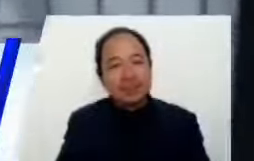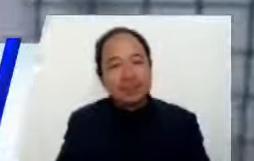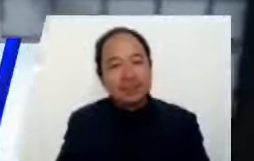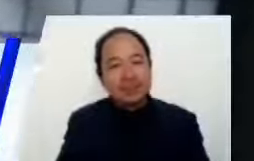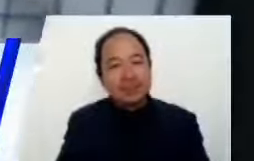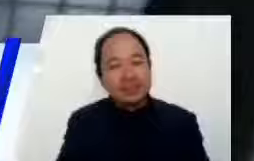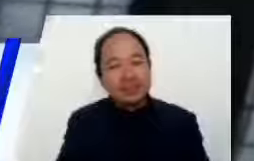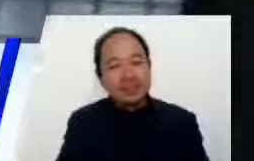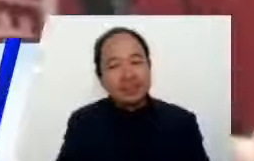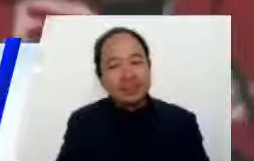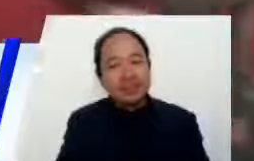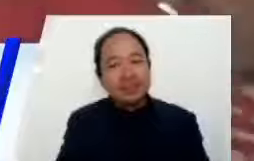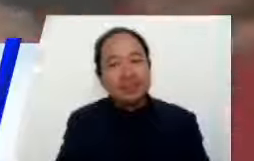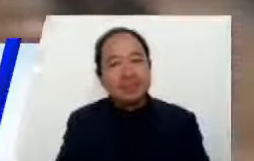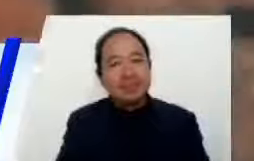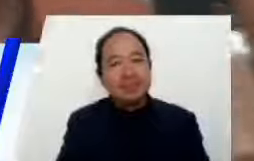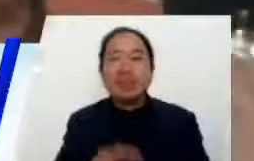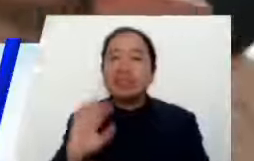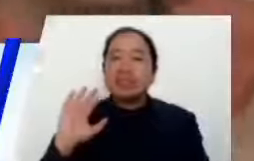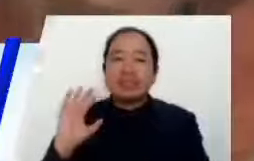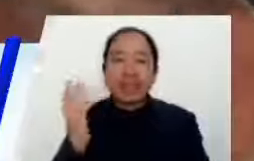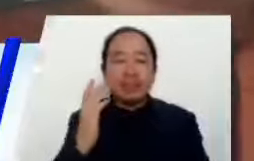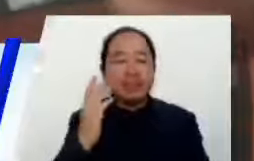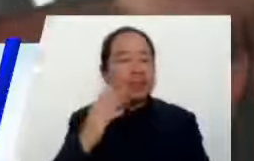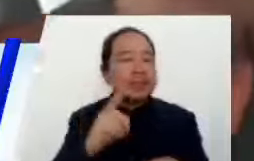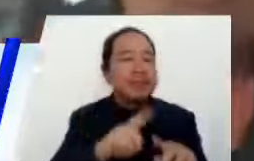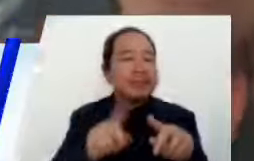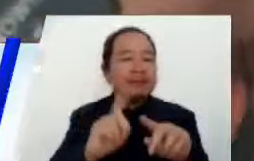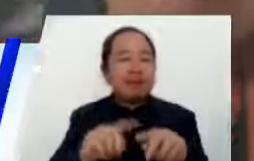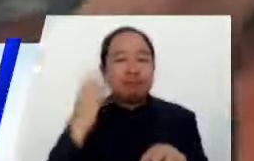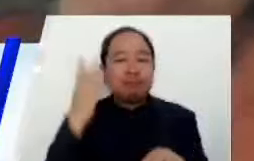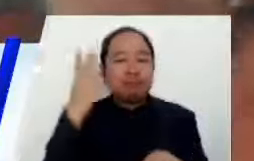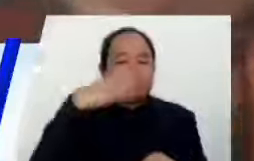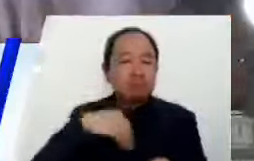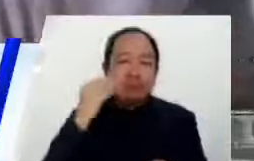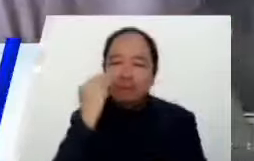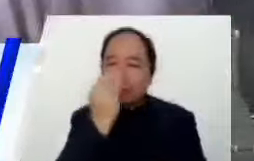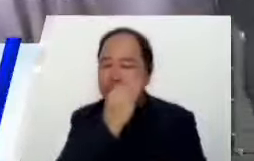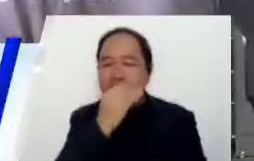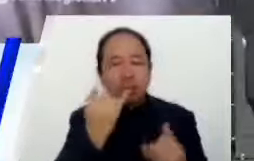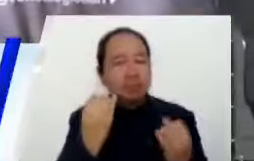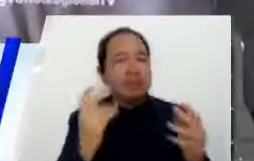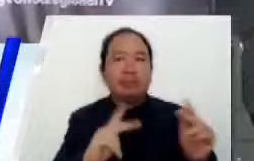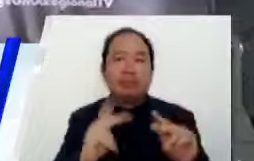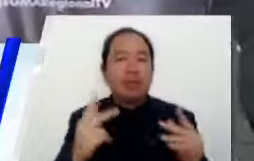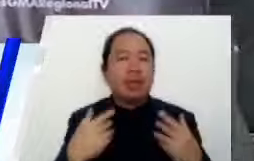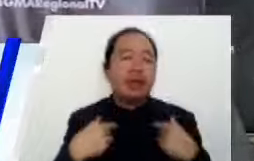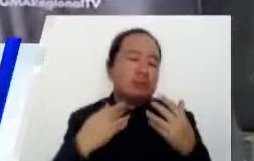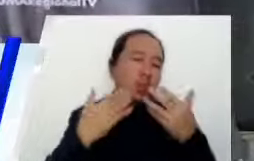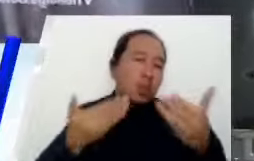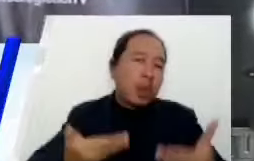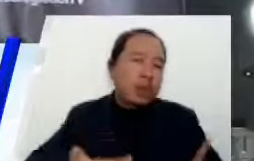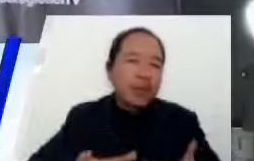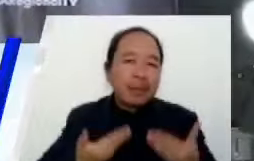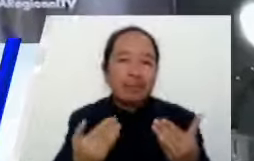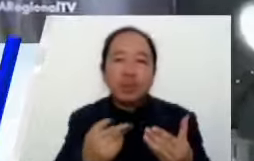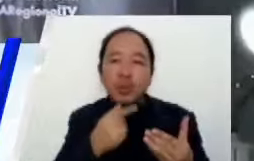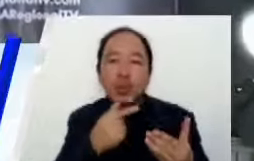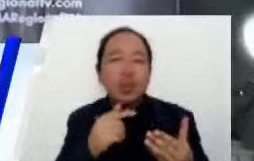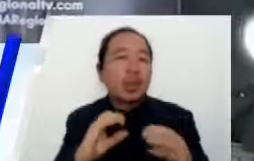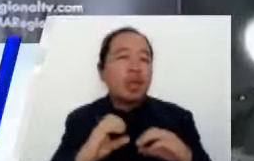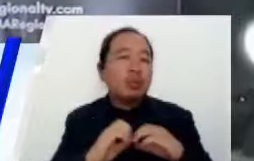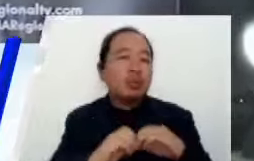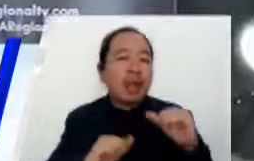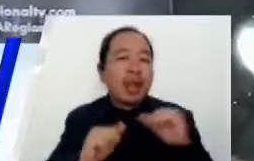Gaya ng mga naggagandahang mga bulaklak, in full bloom ang mainit na pagmamahal na sinalubong ng mga kapuso lead cast ng GMA Prime Series